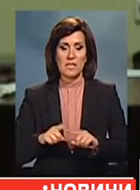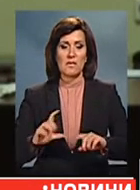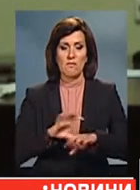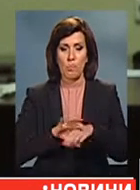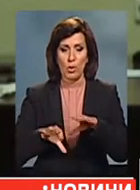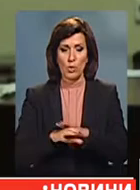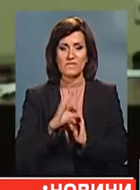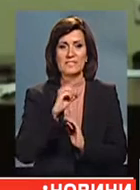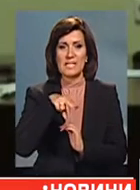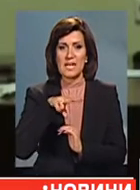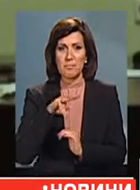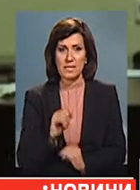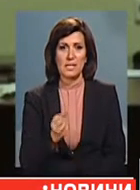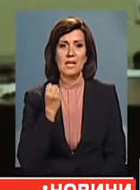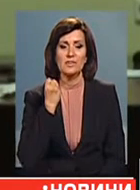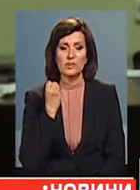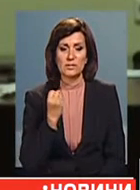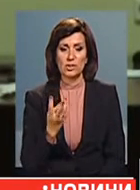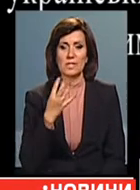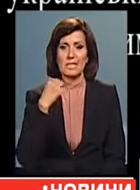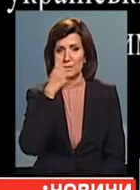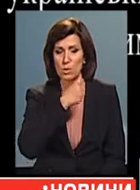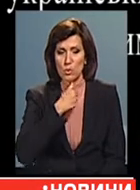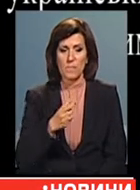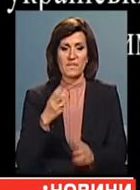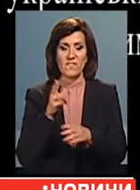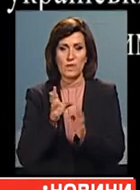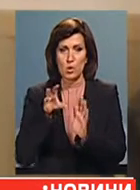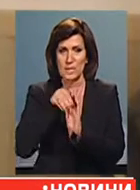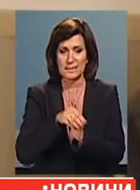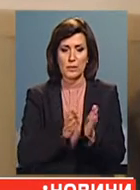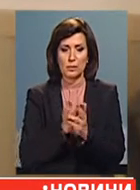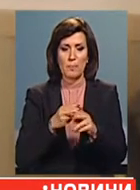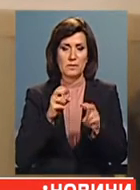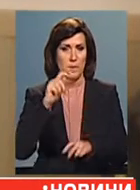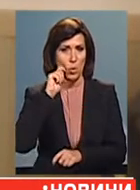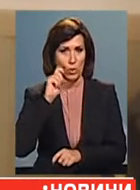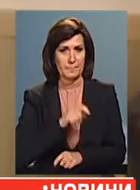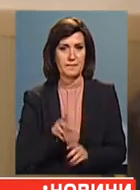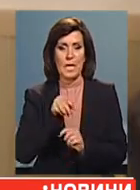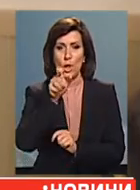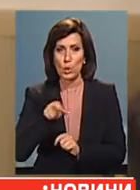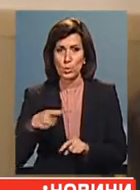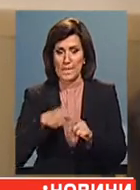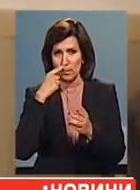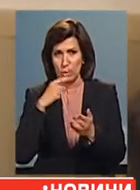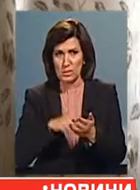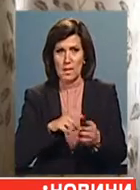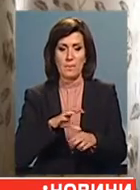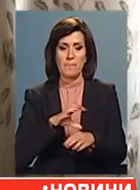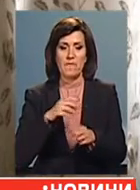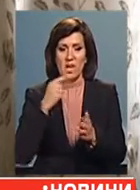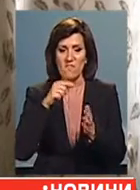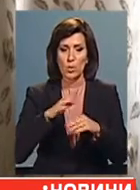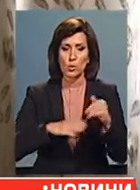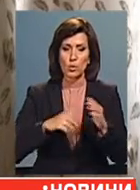полон у серпні 2014 року. Відео розмістили на сайті Служби безпеки України. На ньому люди, які потрапили до рук